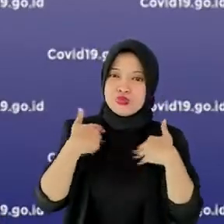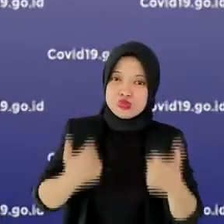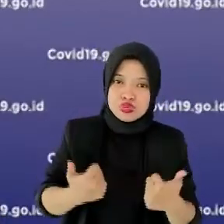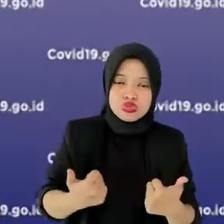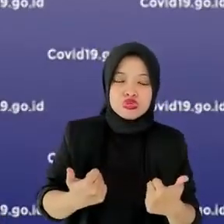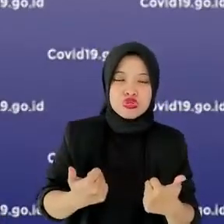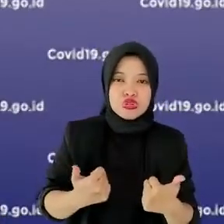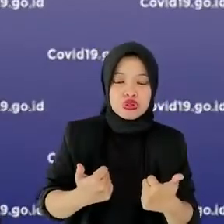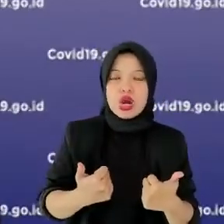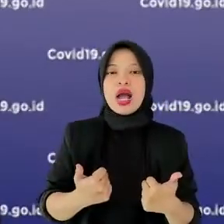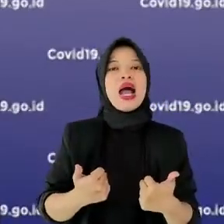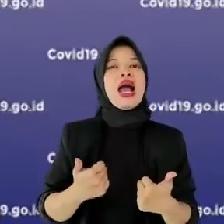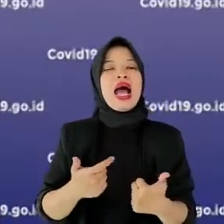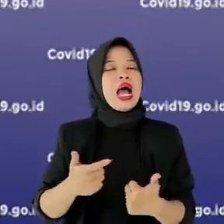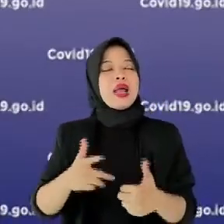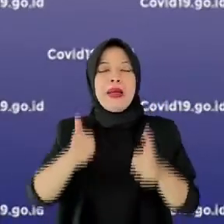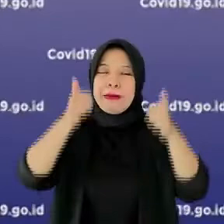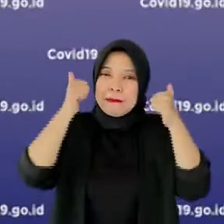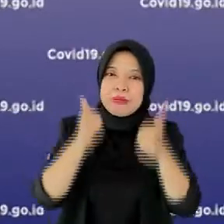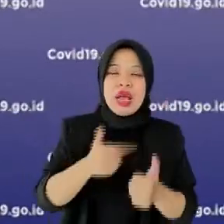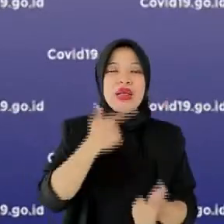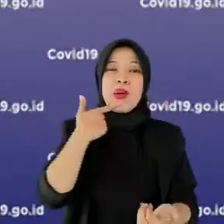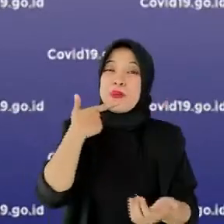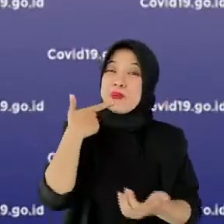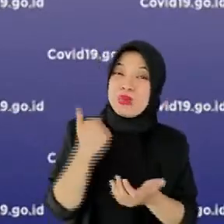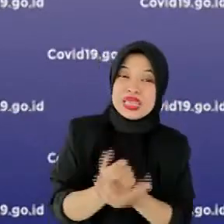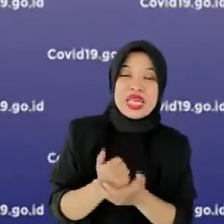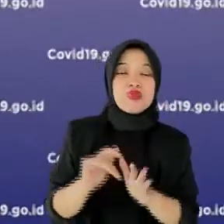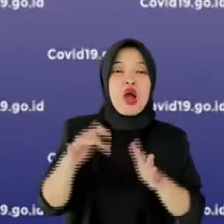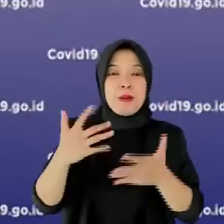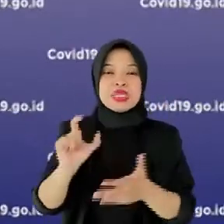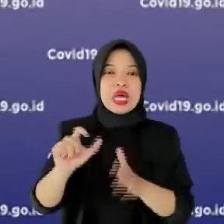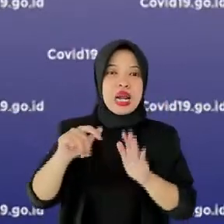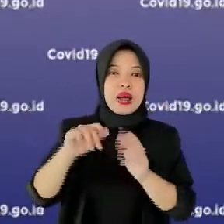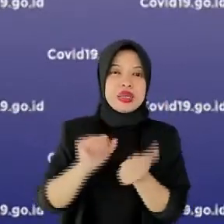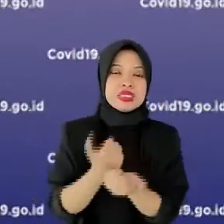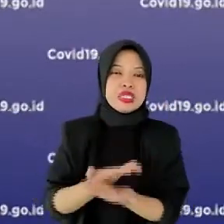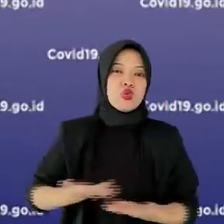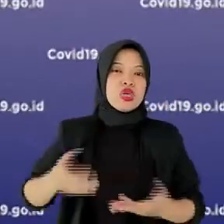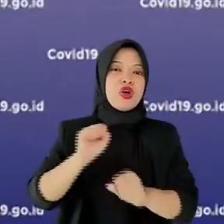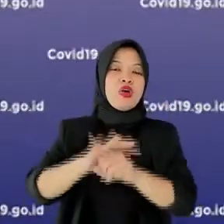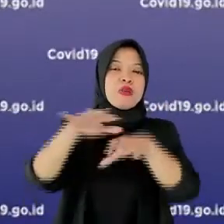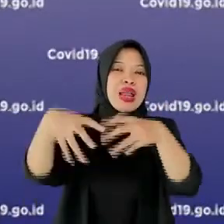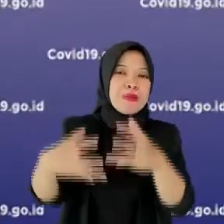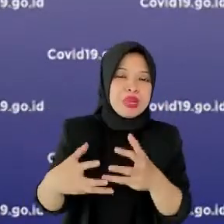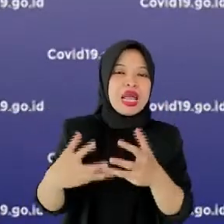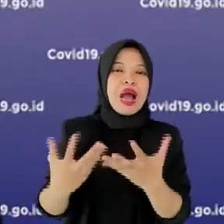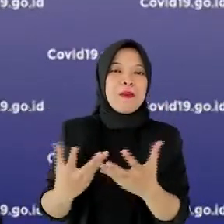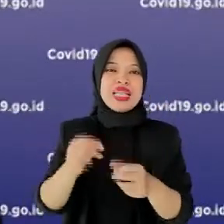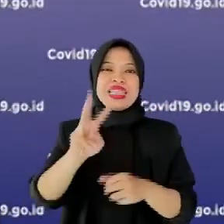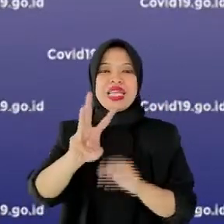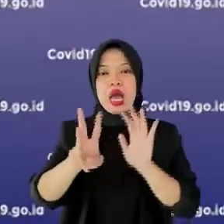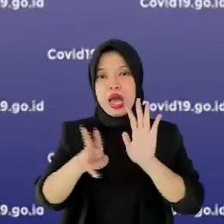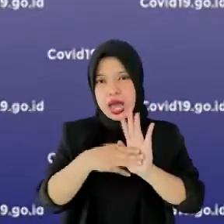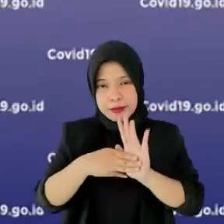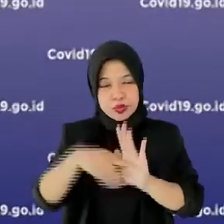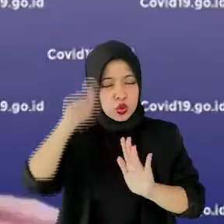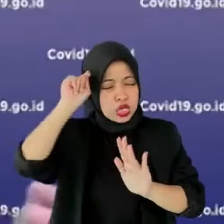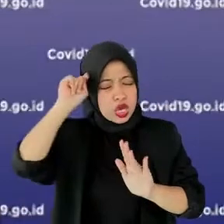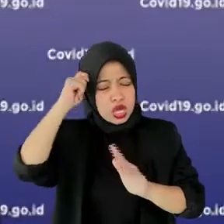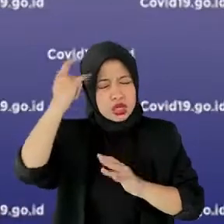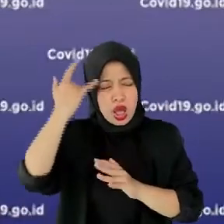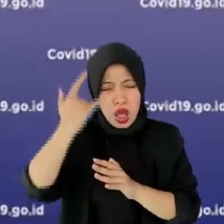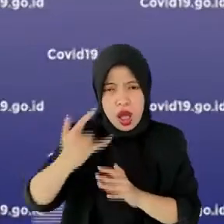menyembuhkan. Sedangkan yang jauh lebih efektif lagi untuk mengendalikan pandemi adalah penguatan 3M-nya.